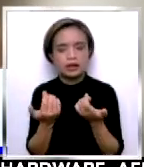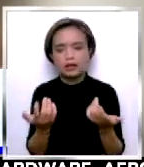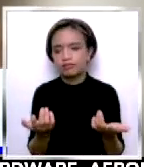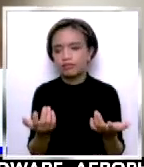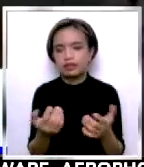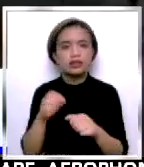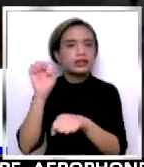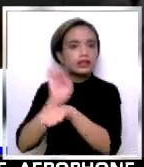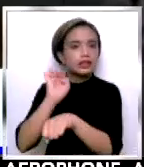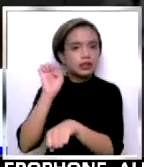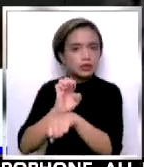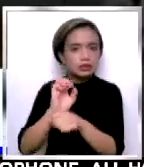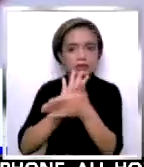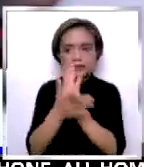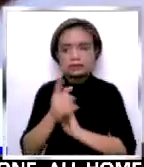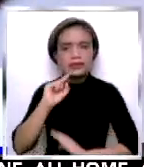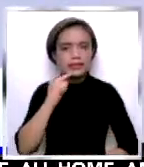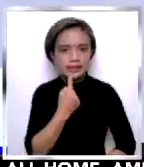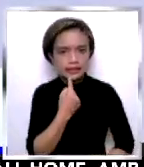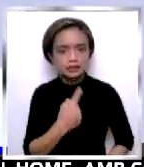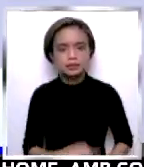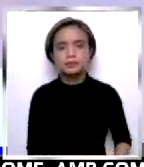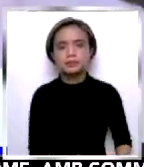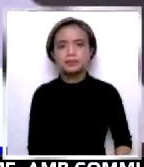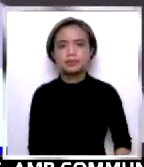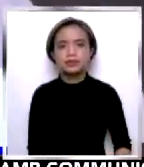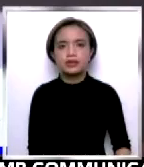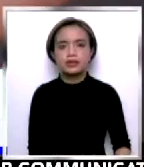entrepreneurship seriously.